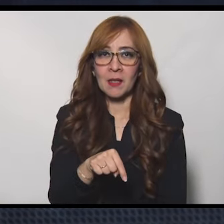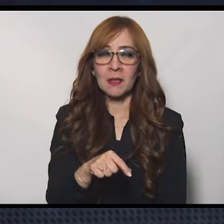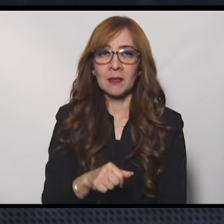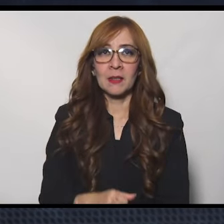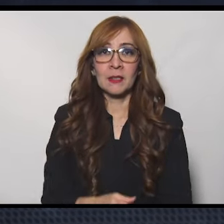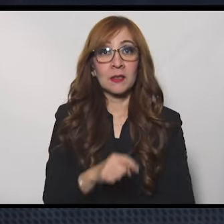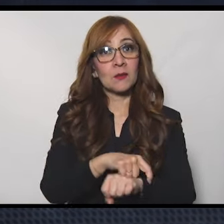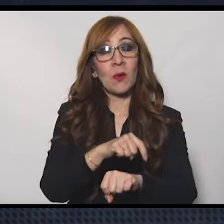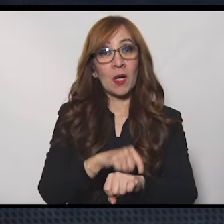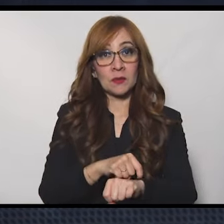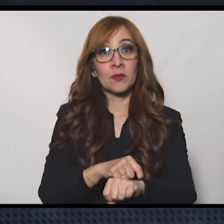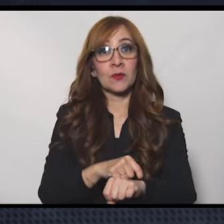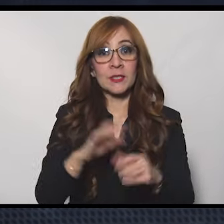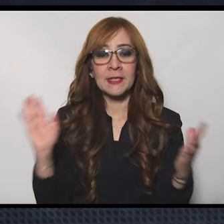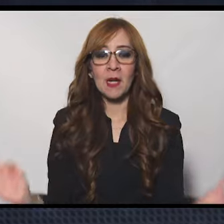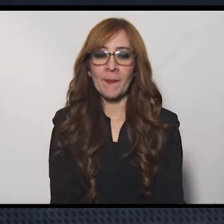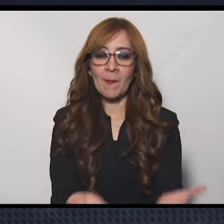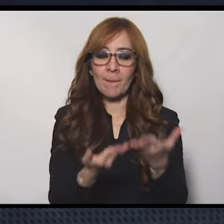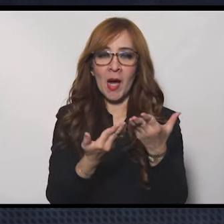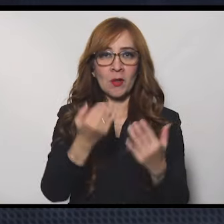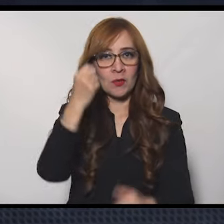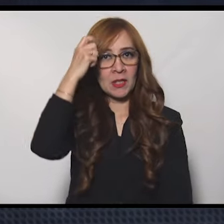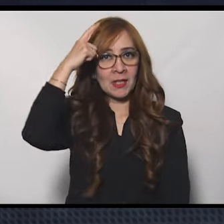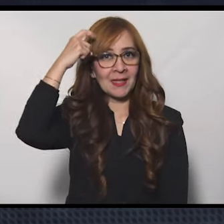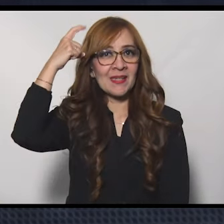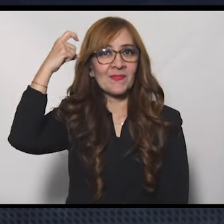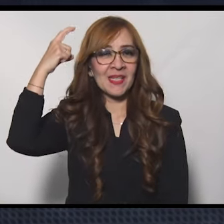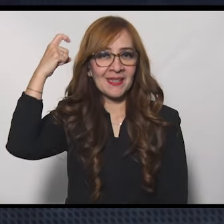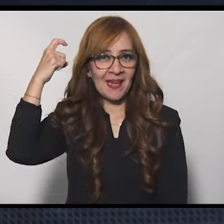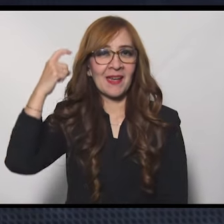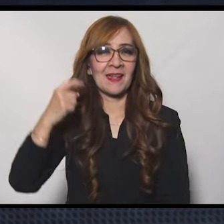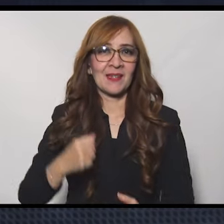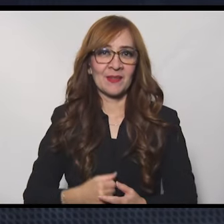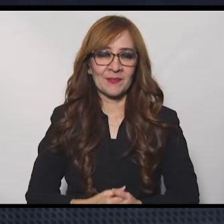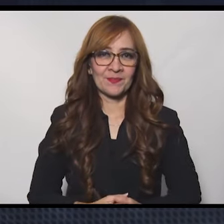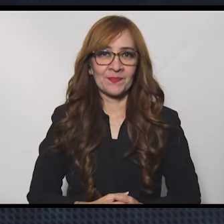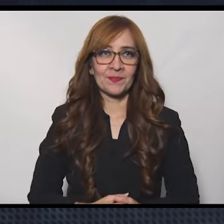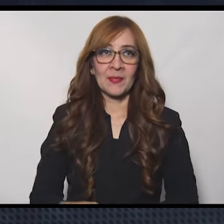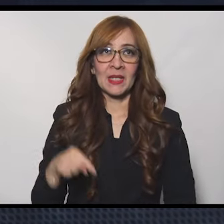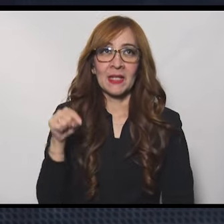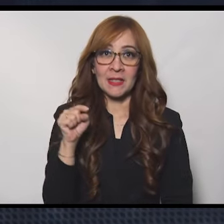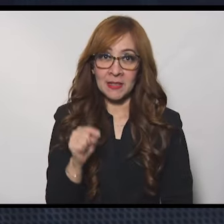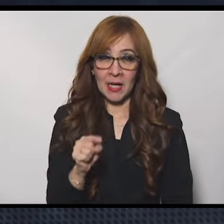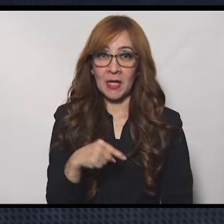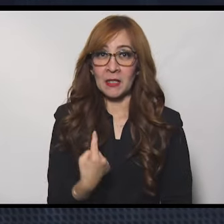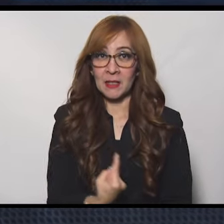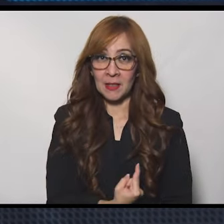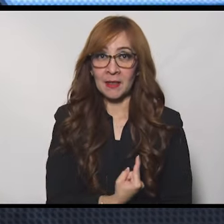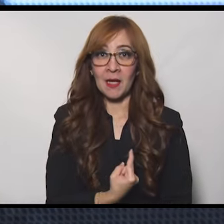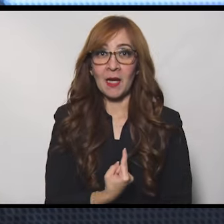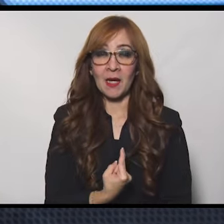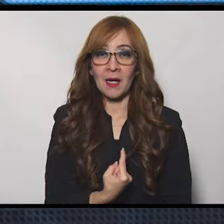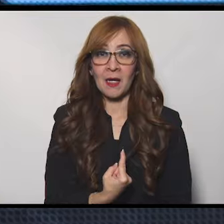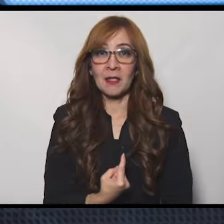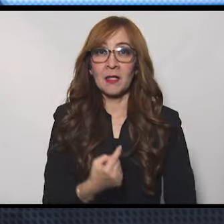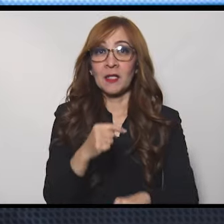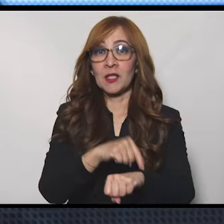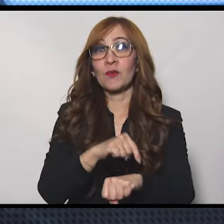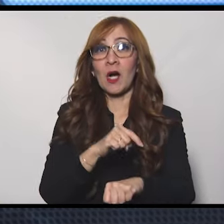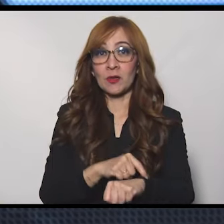di momen yang sedang membangun impian kita. Saat ini kita sedang berada di